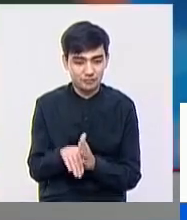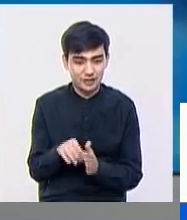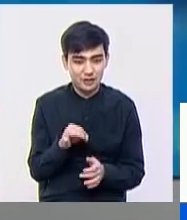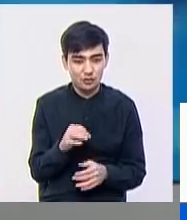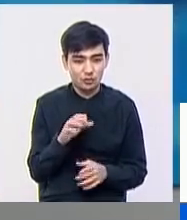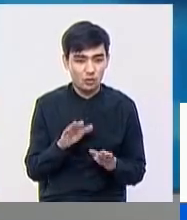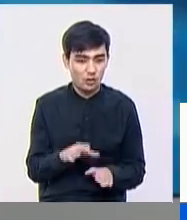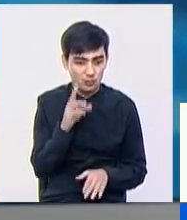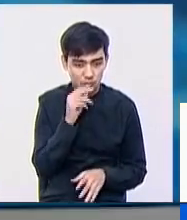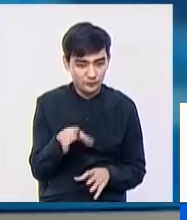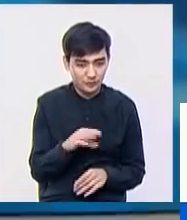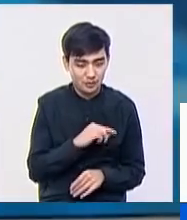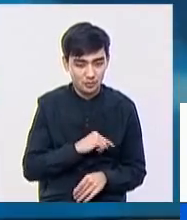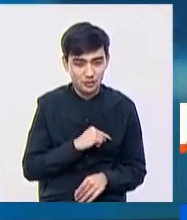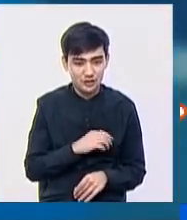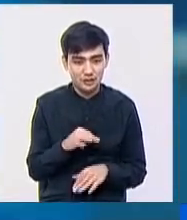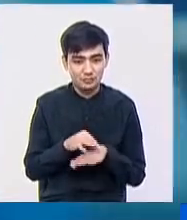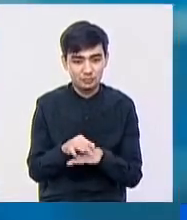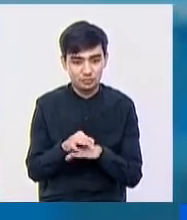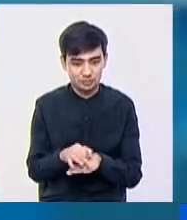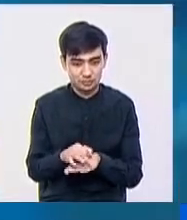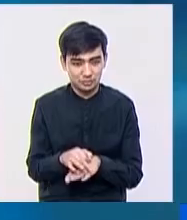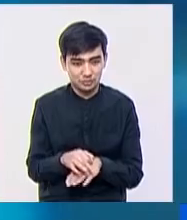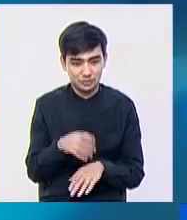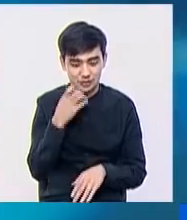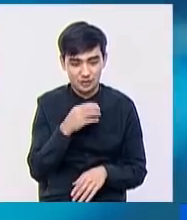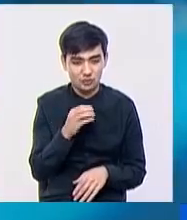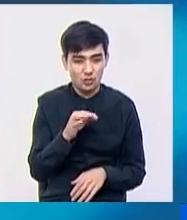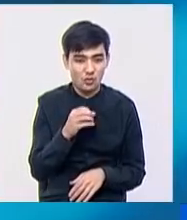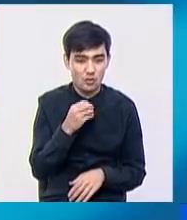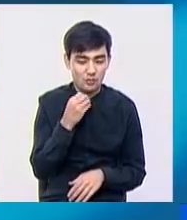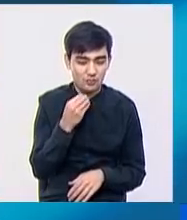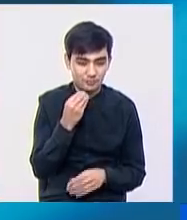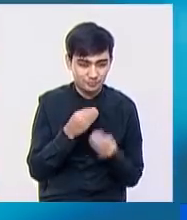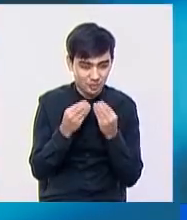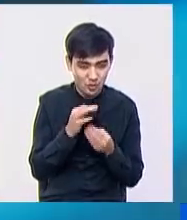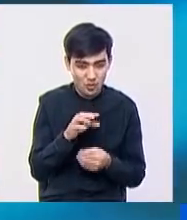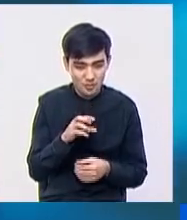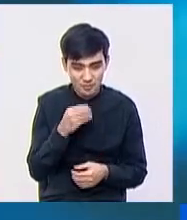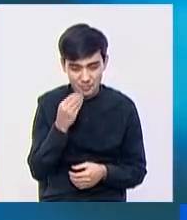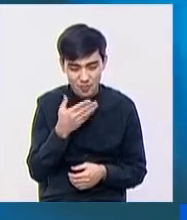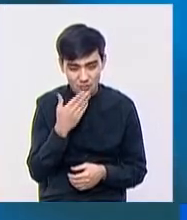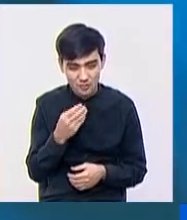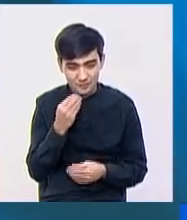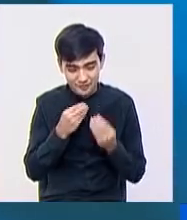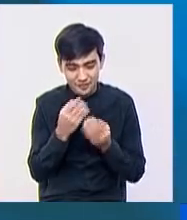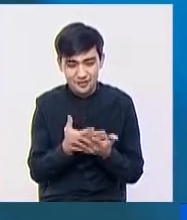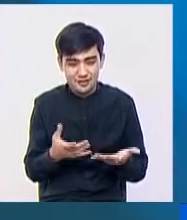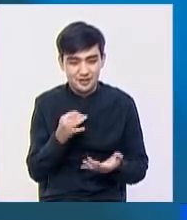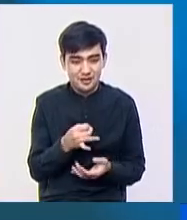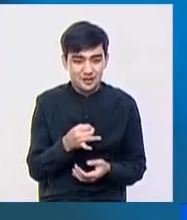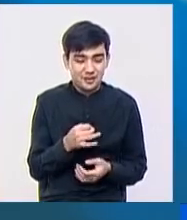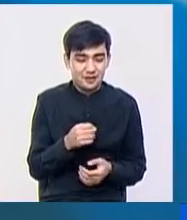только мужчины. Развозят горячие обеды, развозят еду, сухпайки